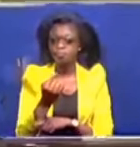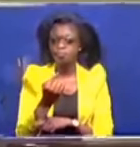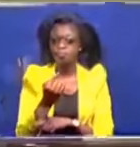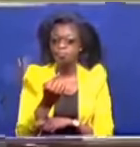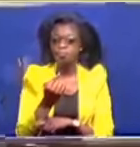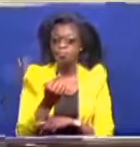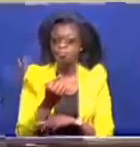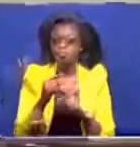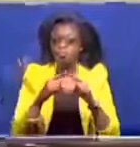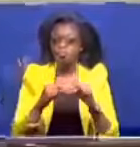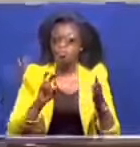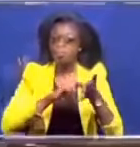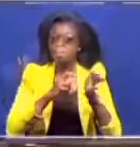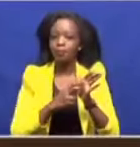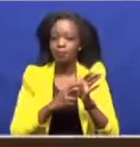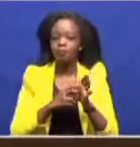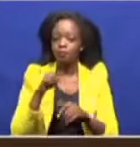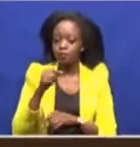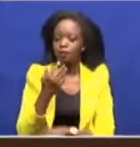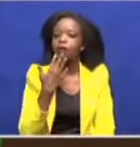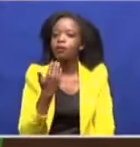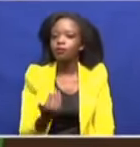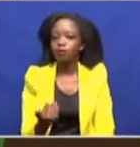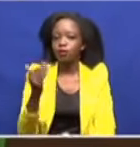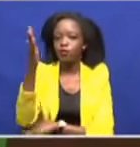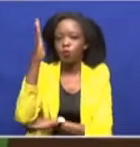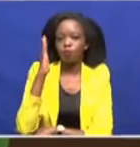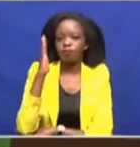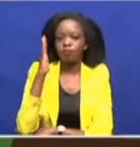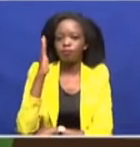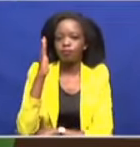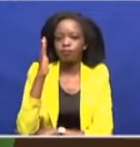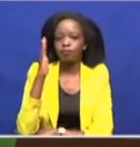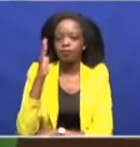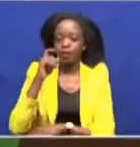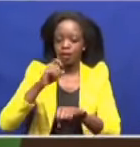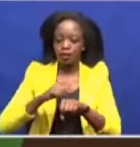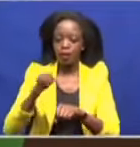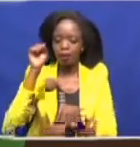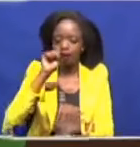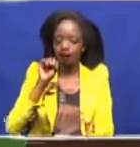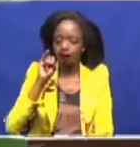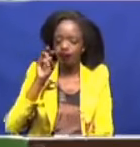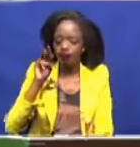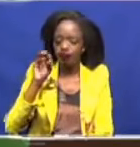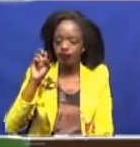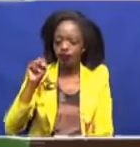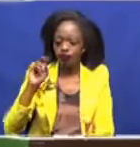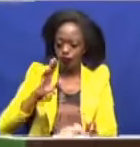Filius, kumaanisha huyu ni mwana wa Mungu. Petro anapomtaja Kristo mwana wa